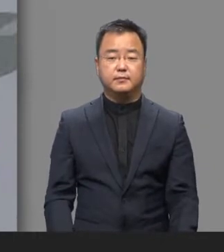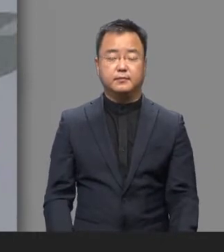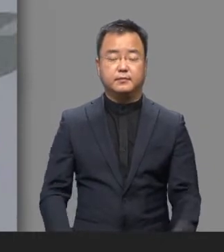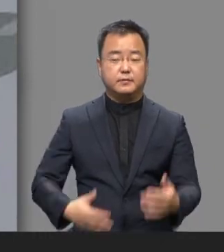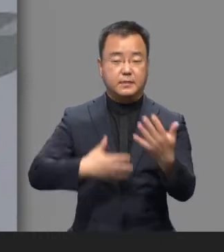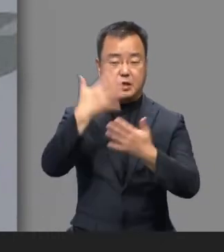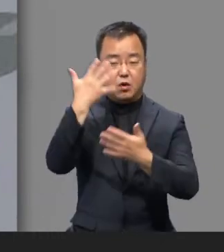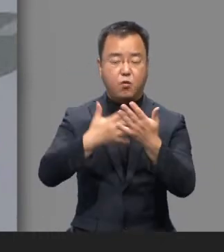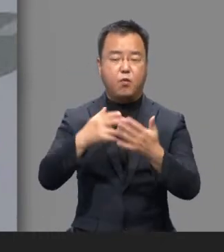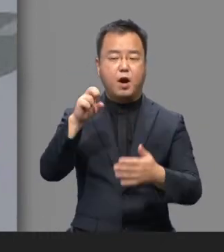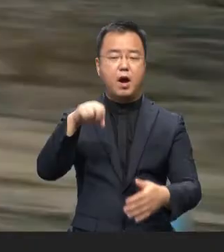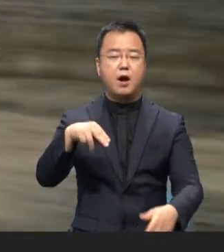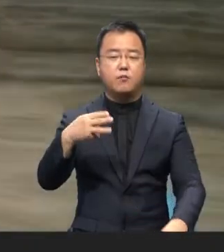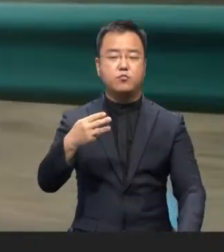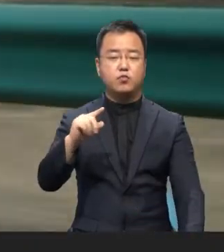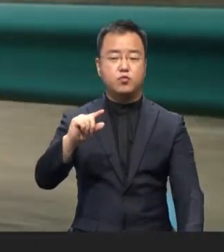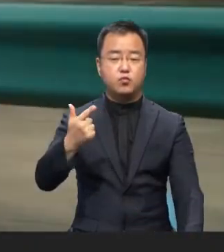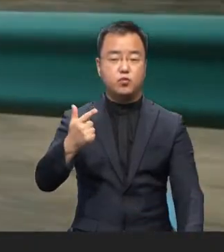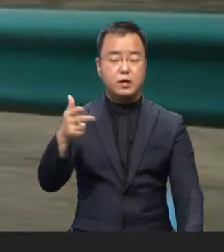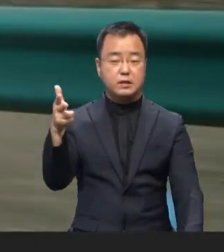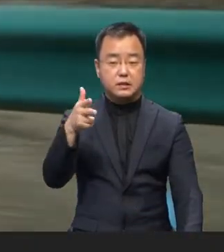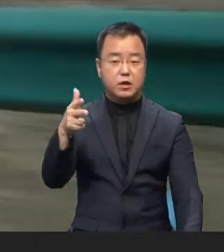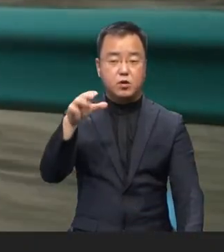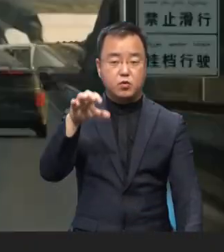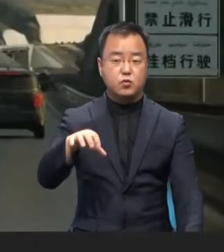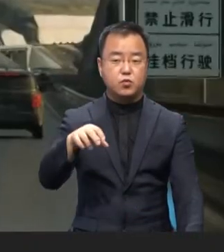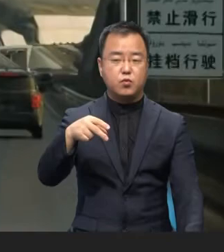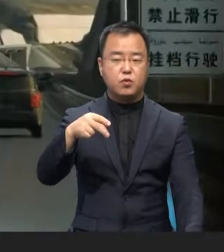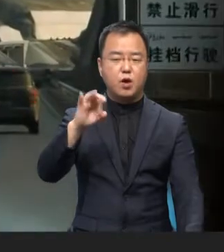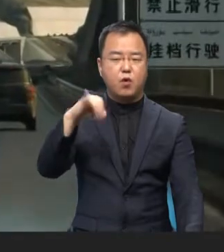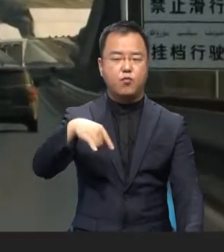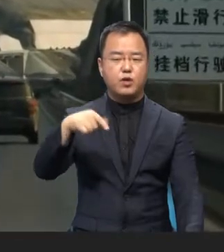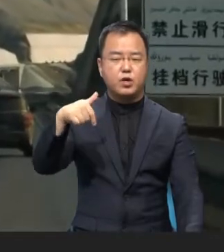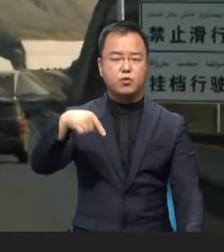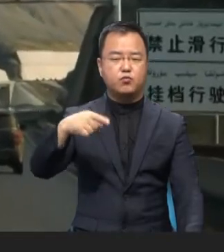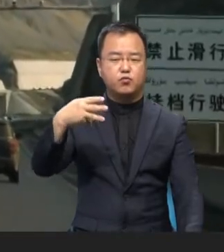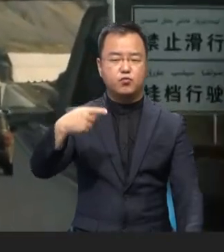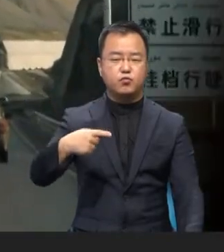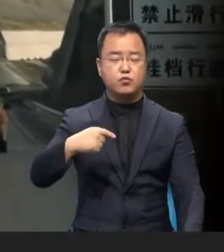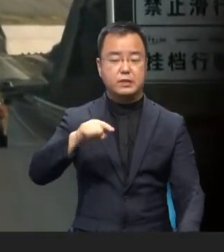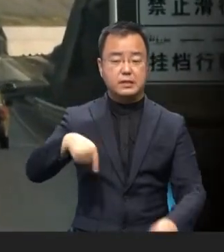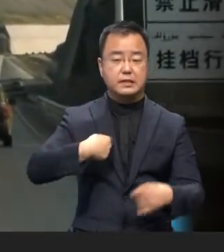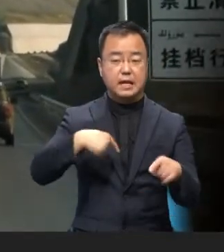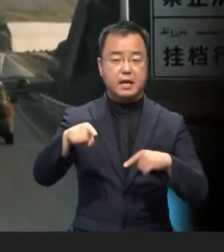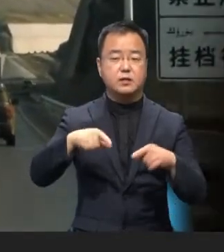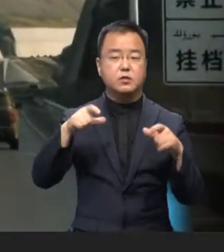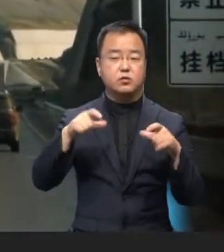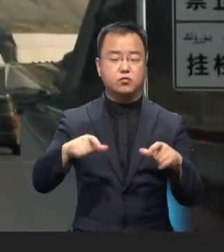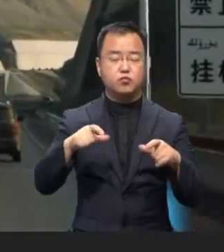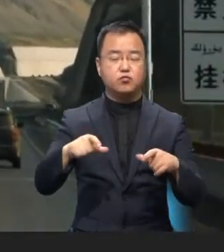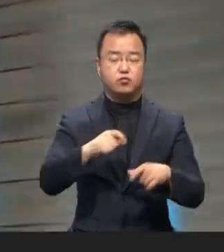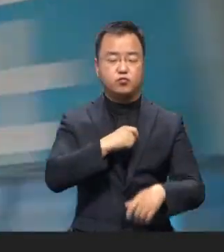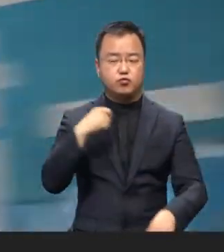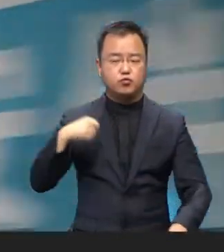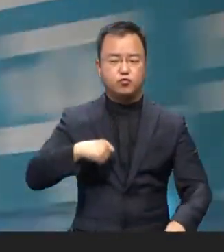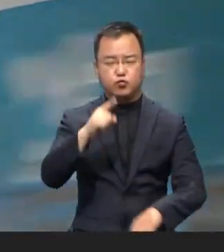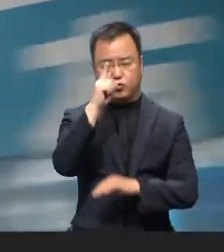영화 뮬란의 촬영 장소 중 하나인 중국의 신장 위구르 자치구는 중국 정부가 강제 수용소를